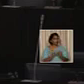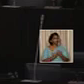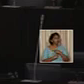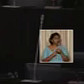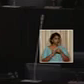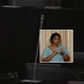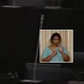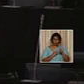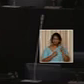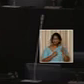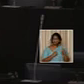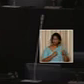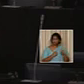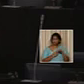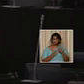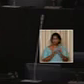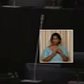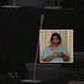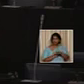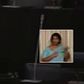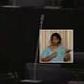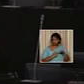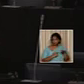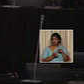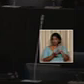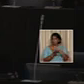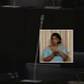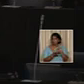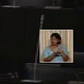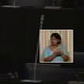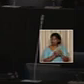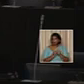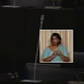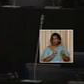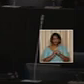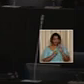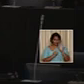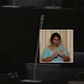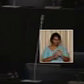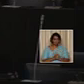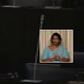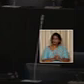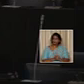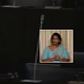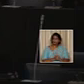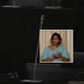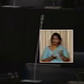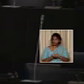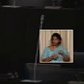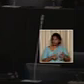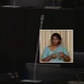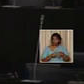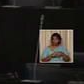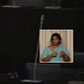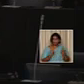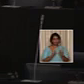संदहा तनबीम वेनकर दीमट अवश्य तीव्र गनीमट कटितु करे तवद मे वन